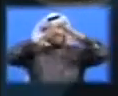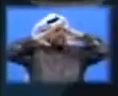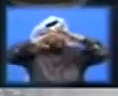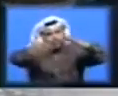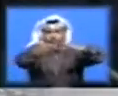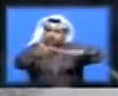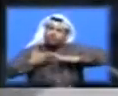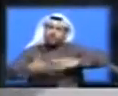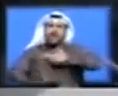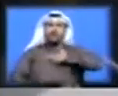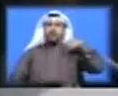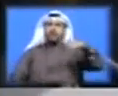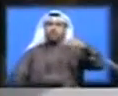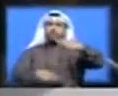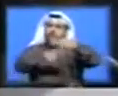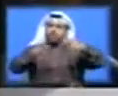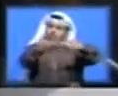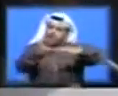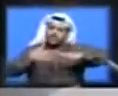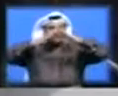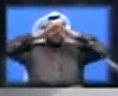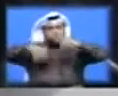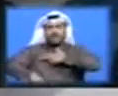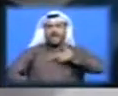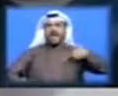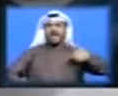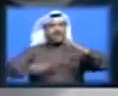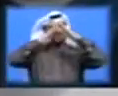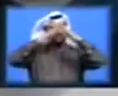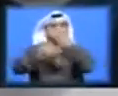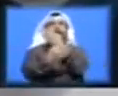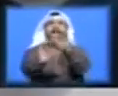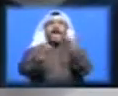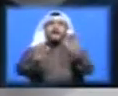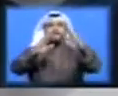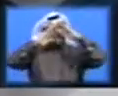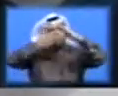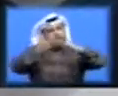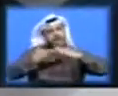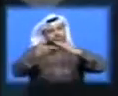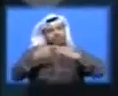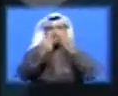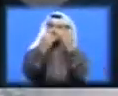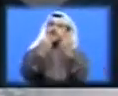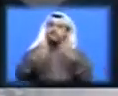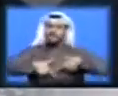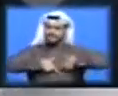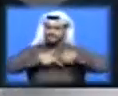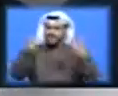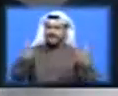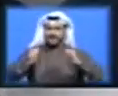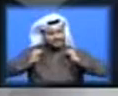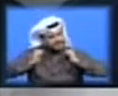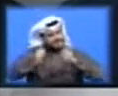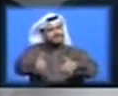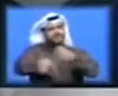للحكومة الكويتية، شكرا لكل المشاركات دكتورة هيلة، كل فريق العمل من الجانب الكويتي الحقيقة بإخلاص